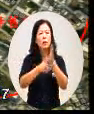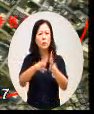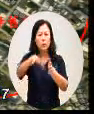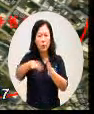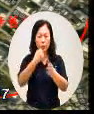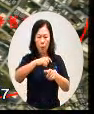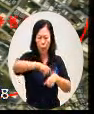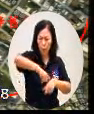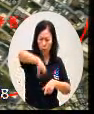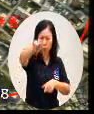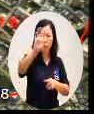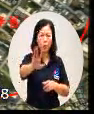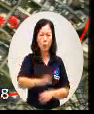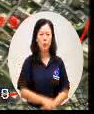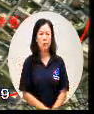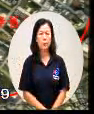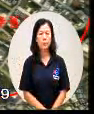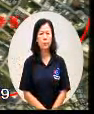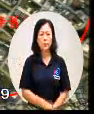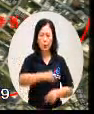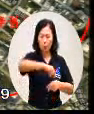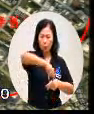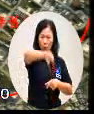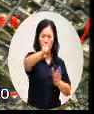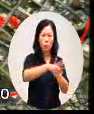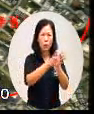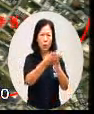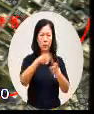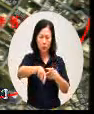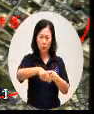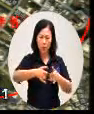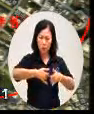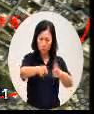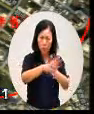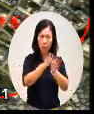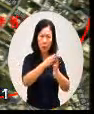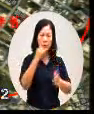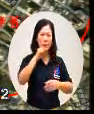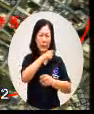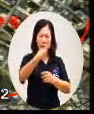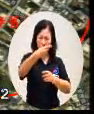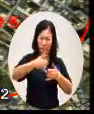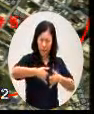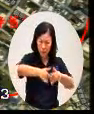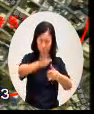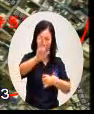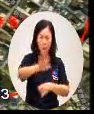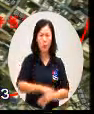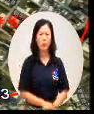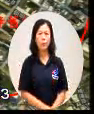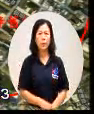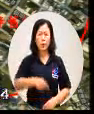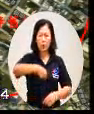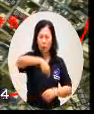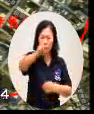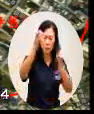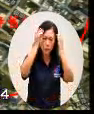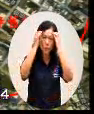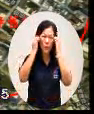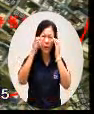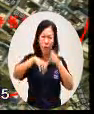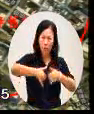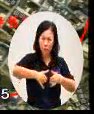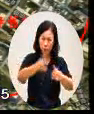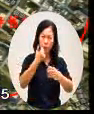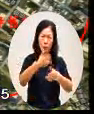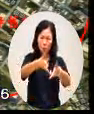路，纵贯线，阿明阿尼啊，这条是台一线纵贯公路，啊，加来个南阿 K 个的南子路